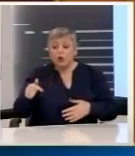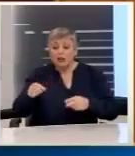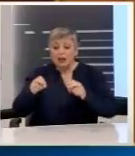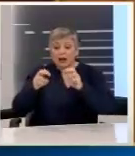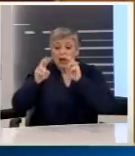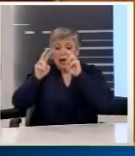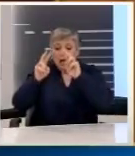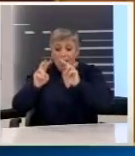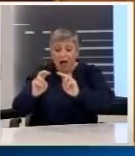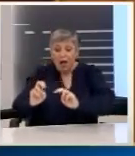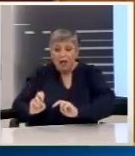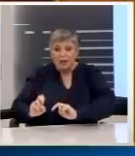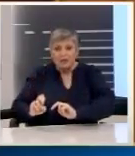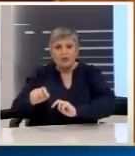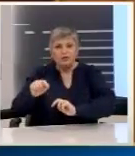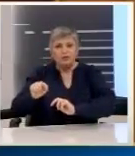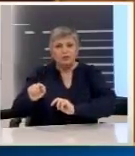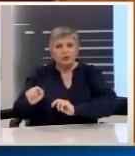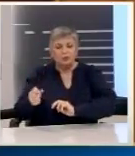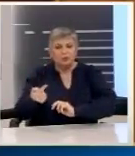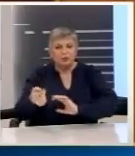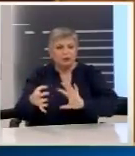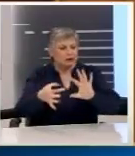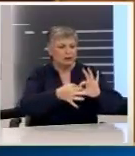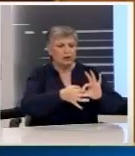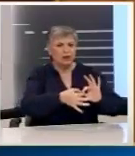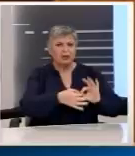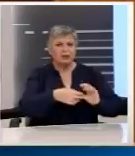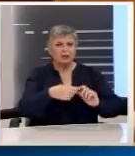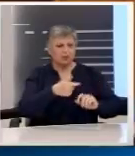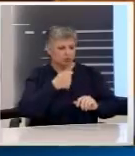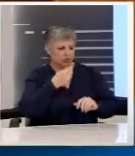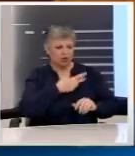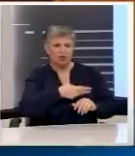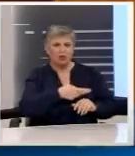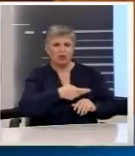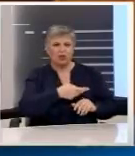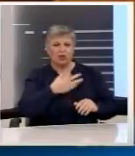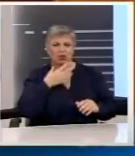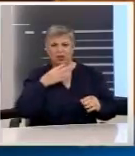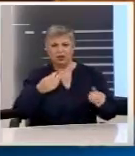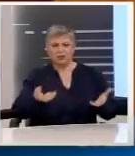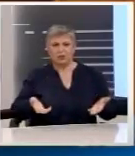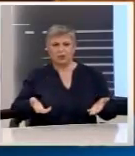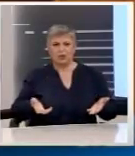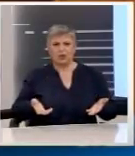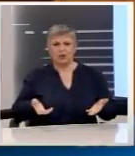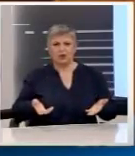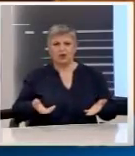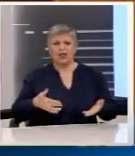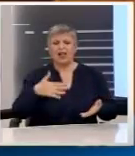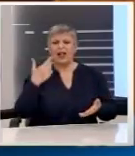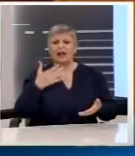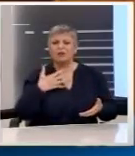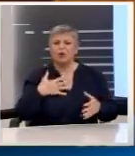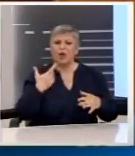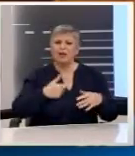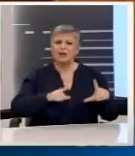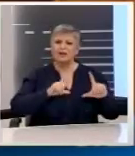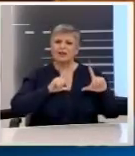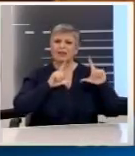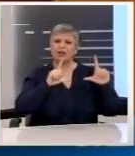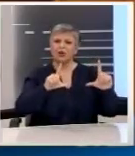γεννά ερωτηματικά. Μοιάζει πάρα πολύ με επιχείρηση παρέμβασης